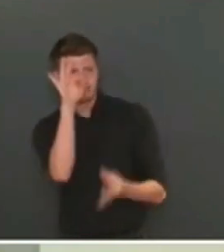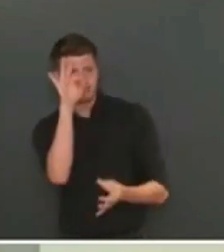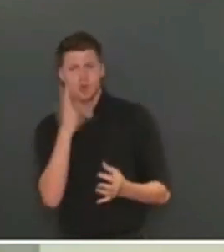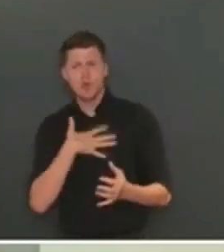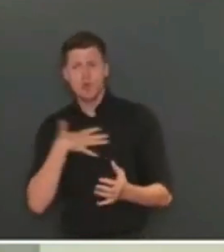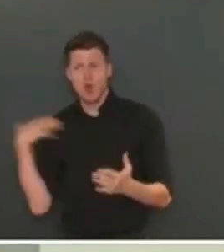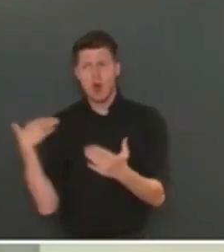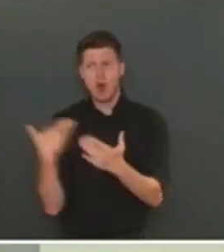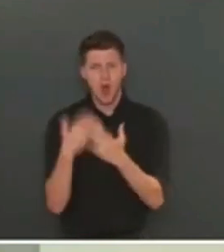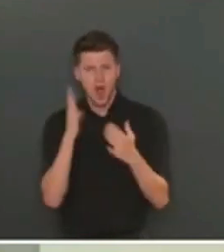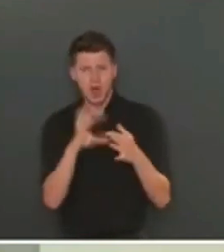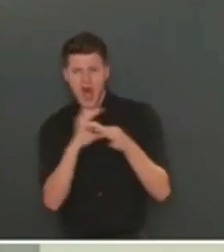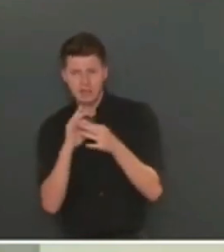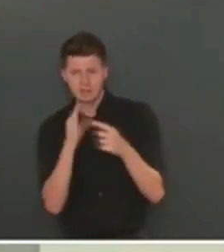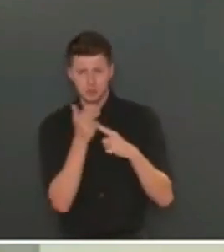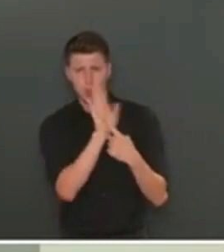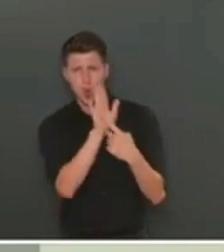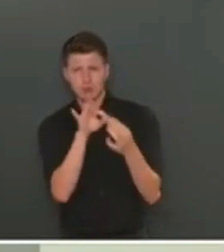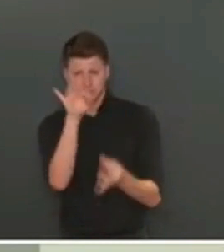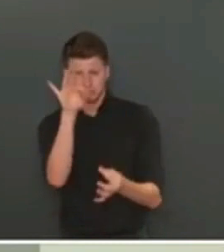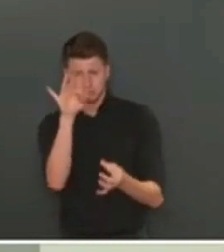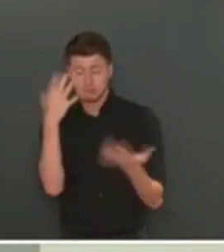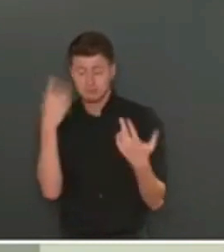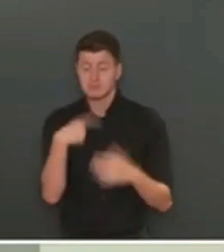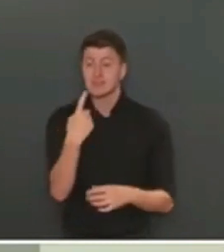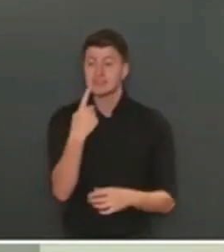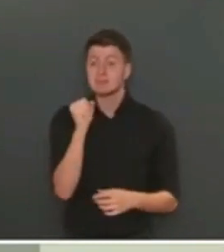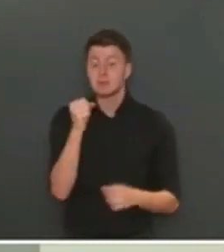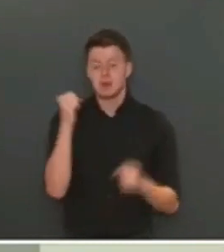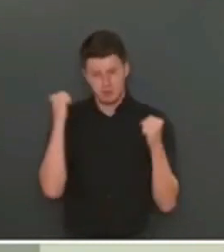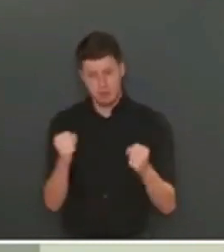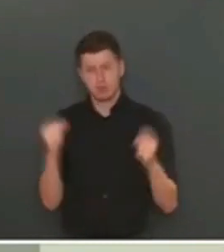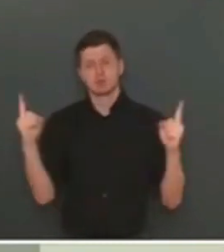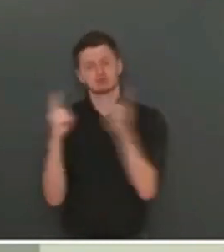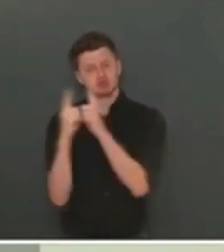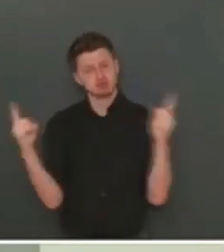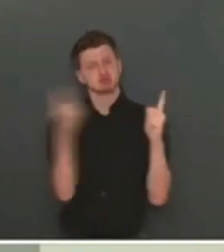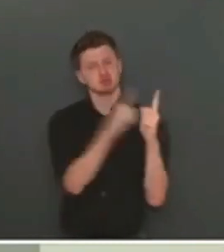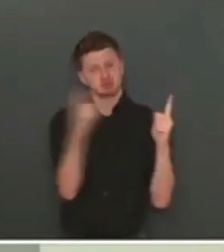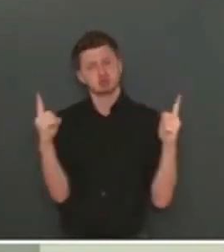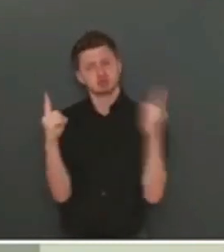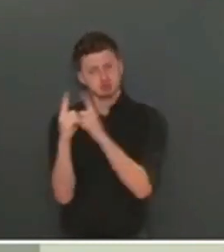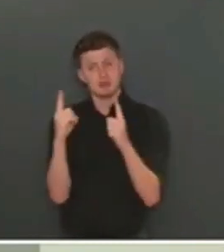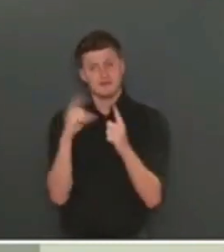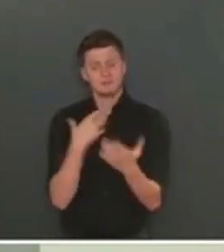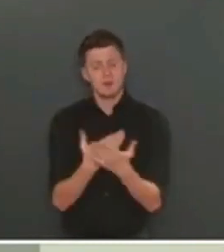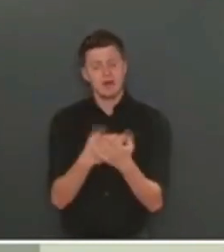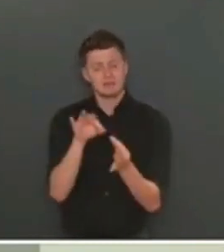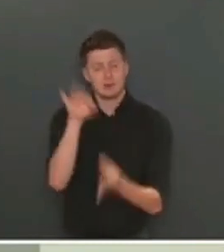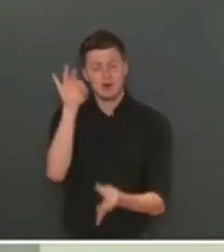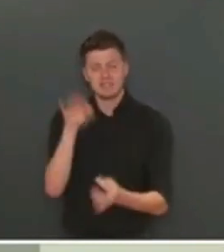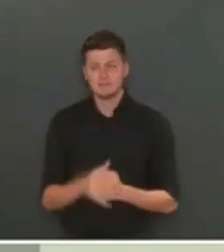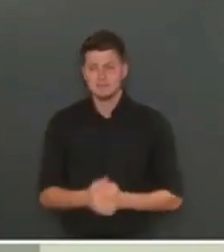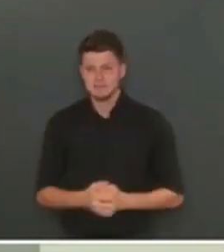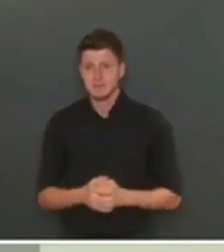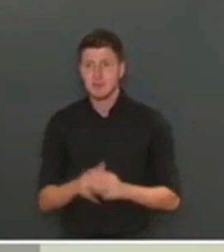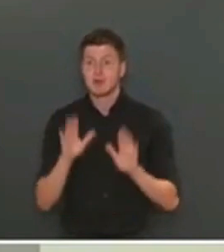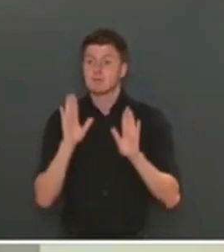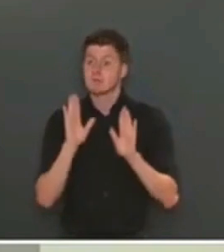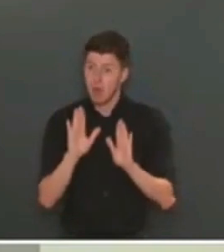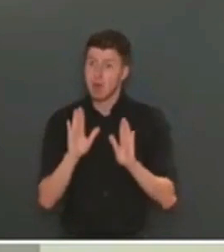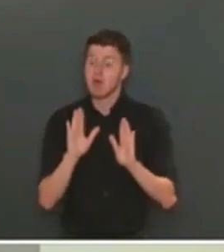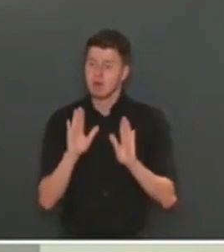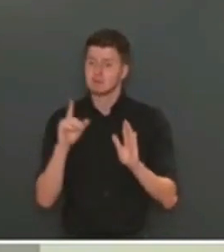une relation d'amour durable, et bien à partir du 1er septembre, ces personnes pourront à nouveau franchir les frontières pour se